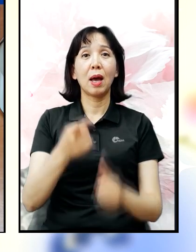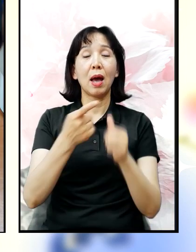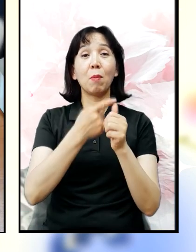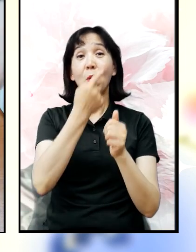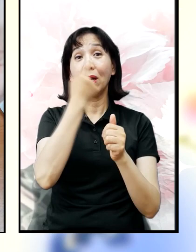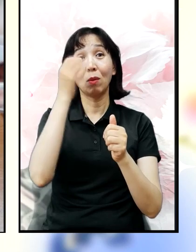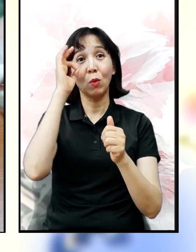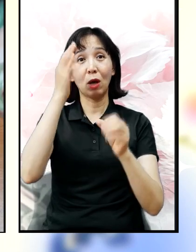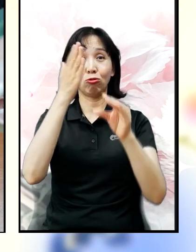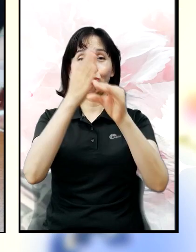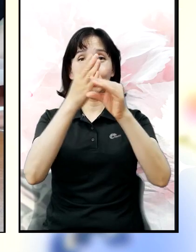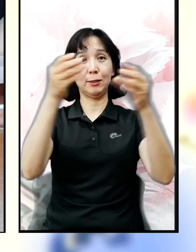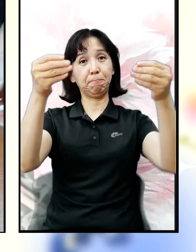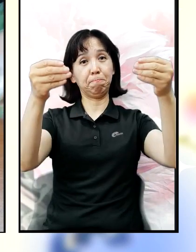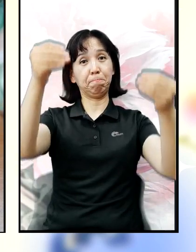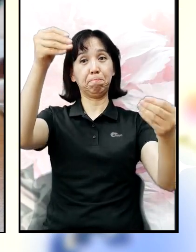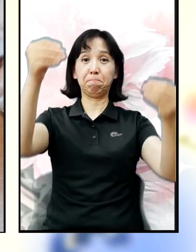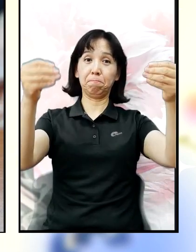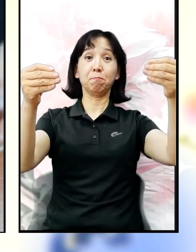확인을 해 볼까요? 중심을.